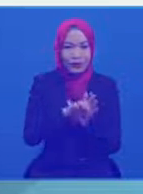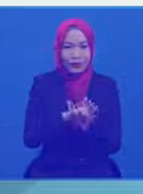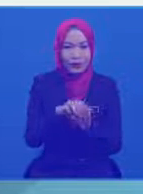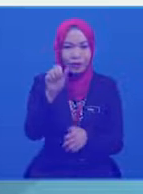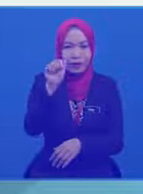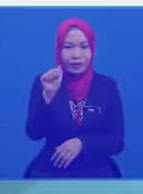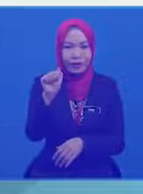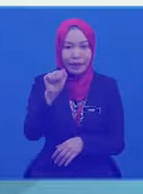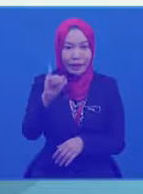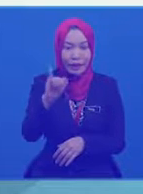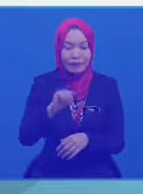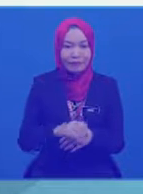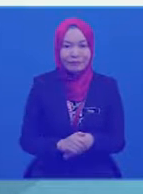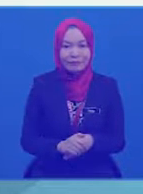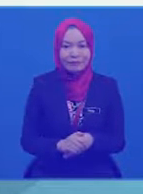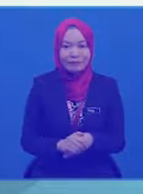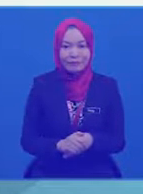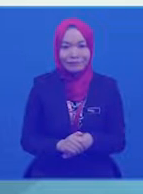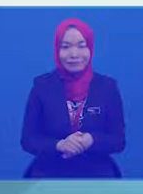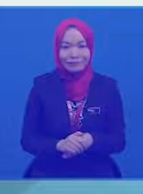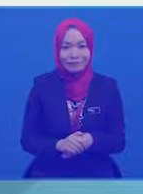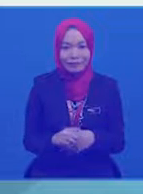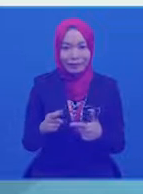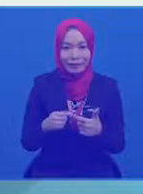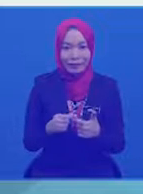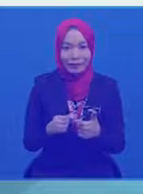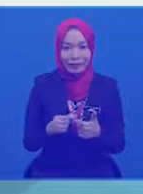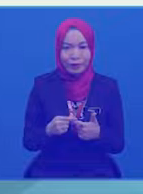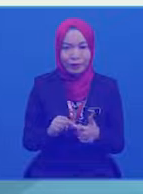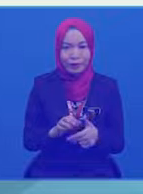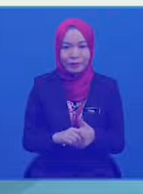Illustrator, perisian Inkscape,